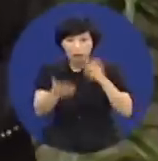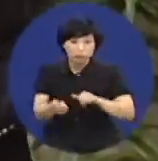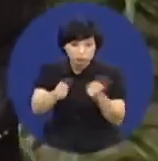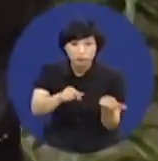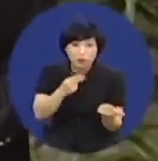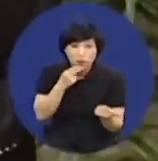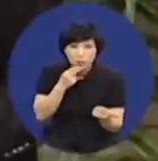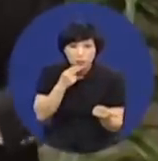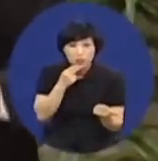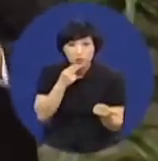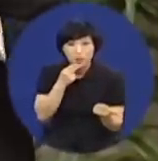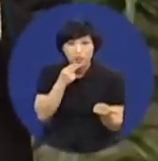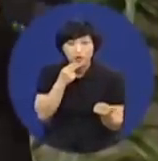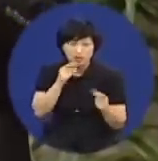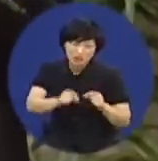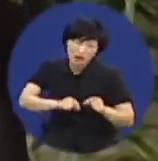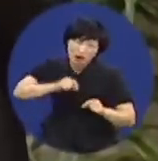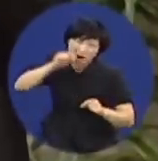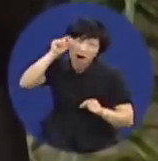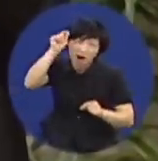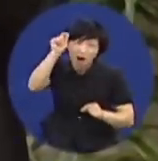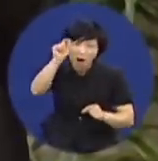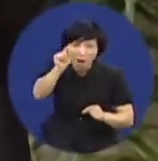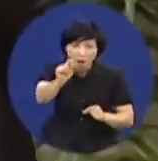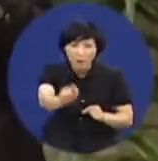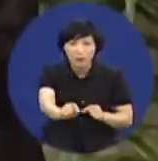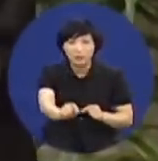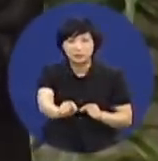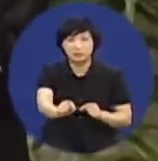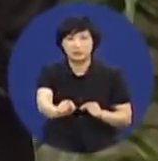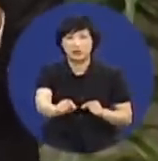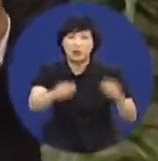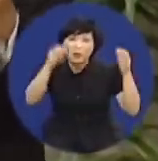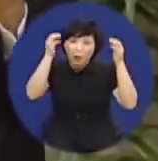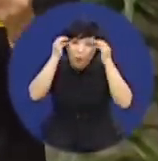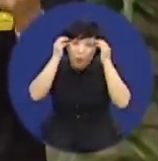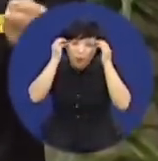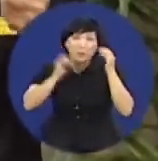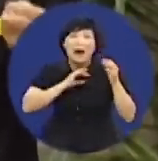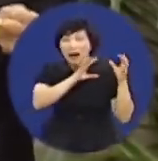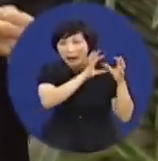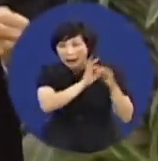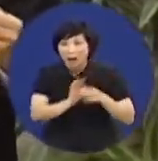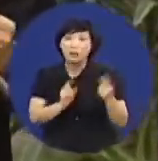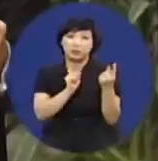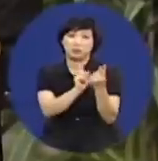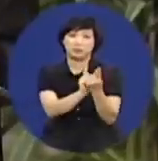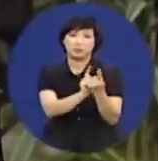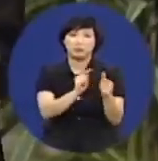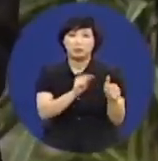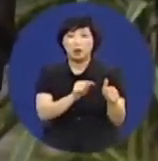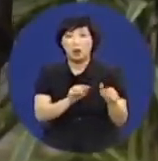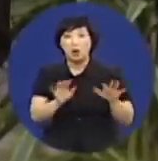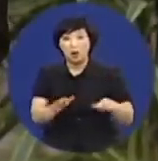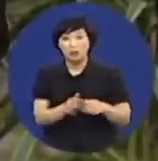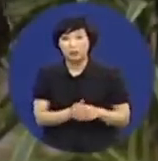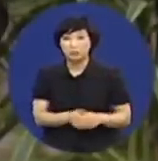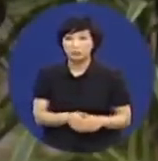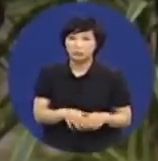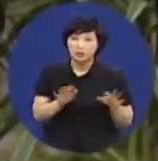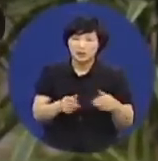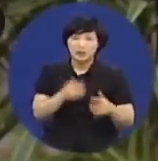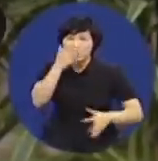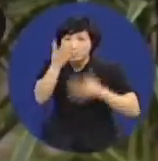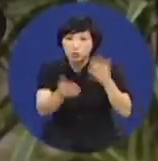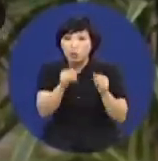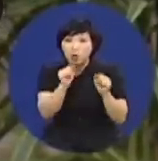燃えることもなく死にもしないで永遠に苦しみだけを受けるのです。ある